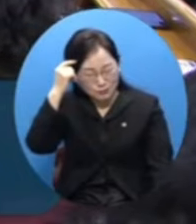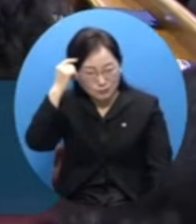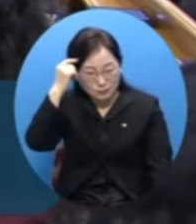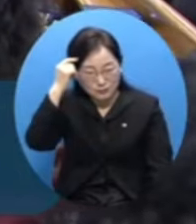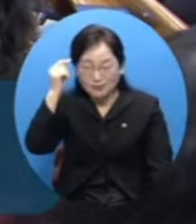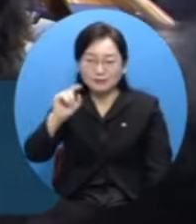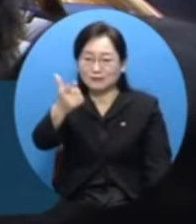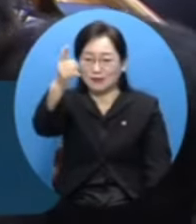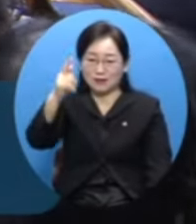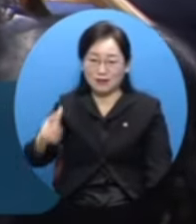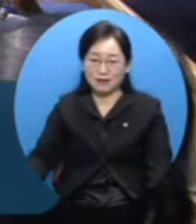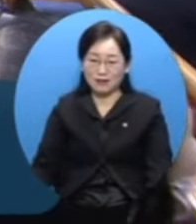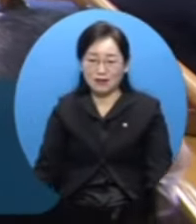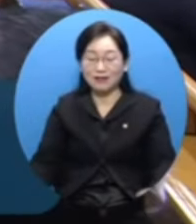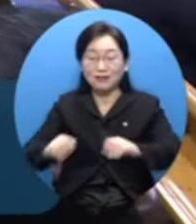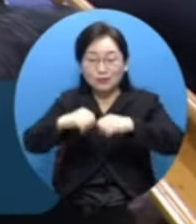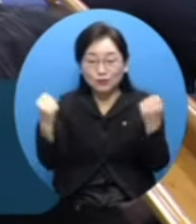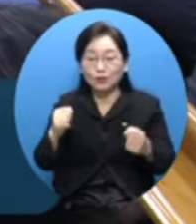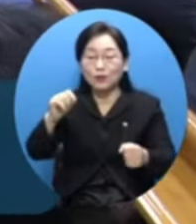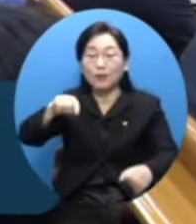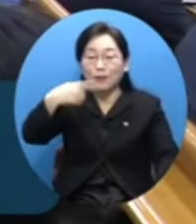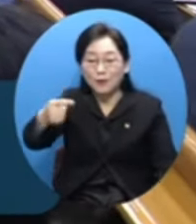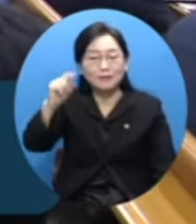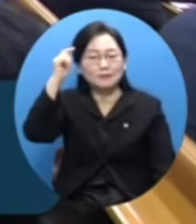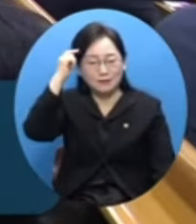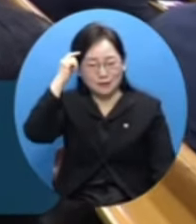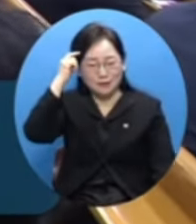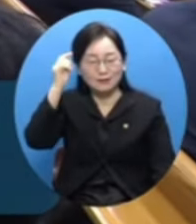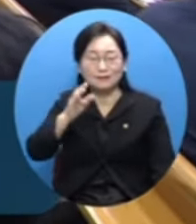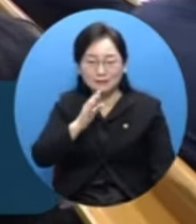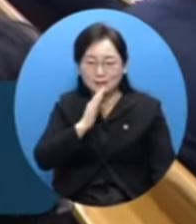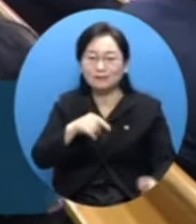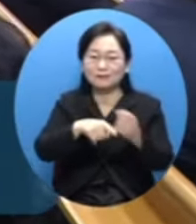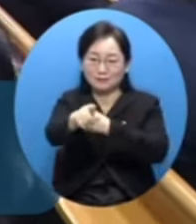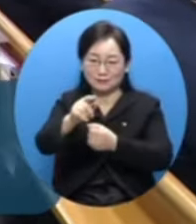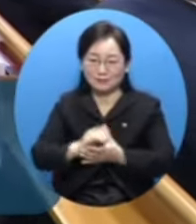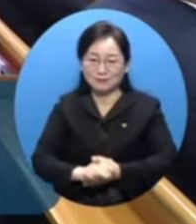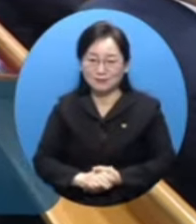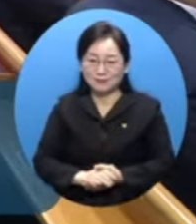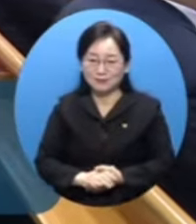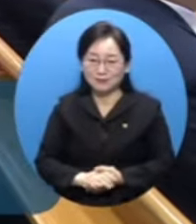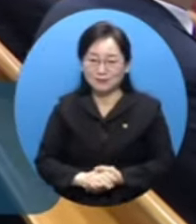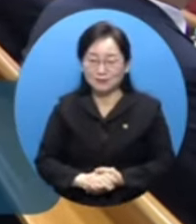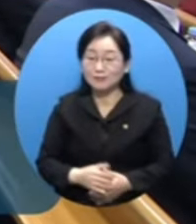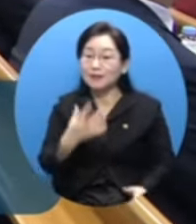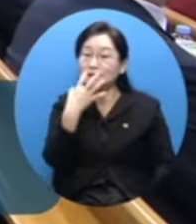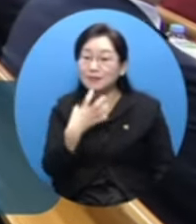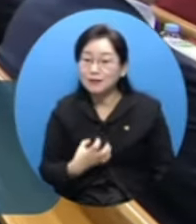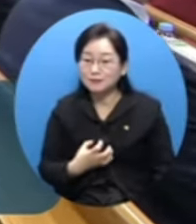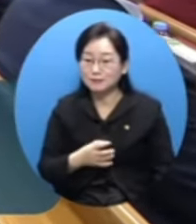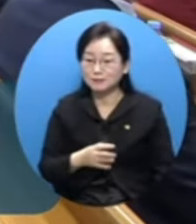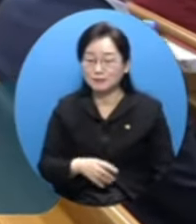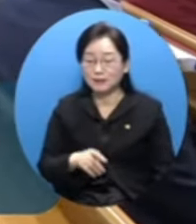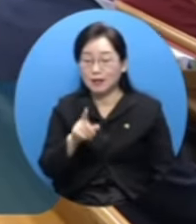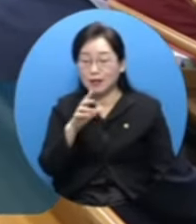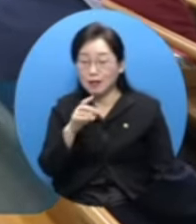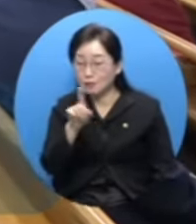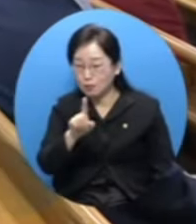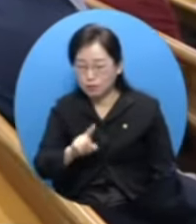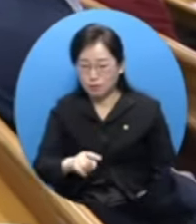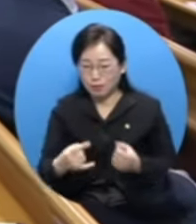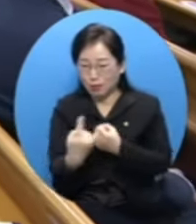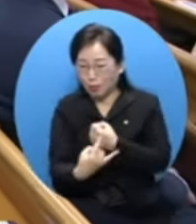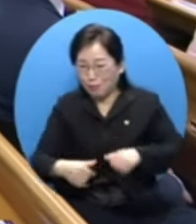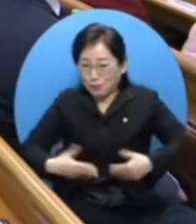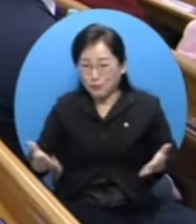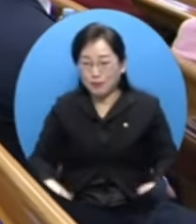순종하는 것이 아니라 순종한 다음에 생각하는 것이 참된 순종인 것입니다. 아브라함은 핑계할 기회를 없애버렸습니다. 즉각